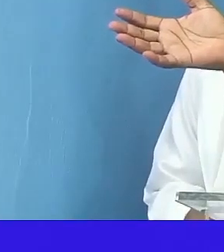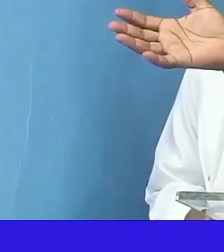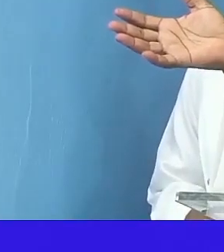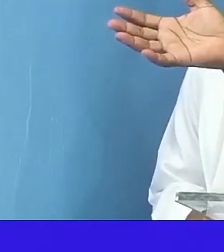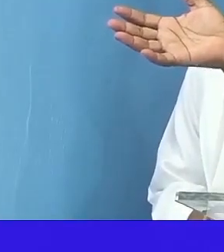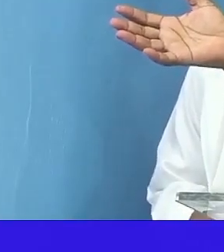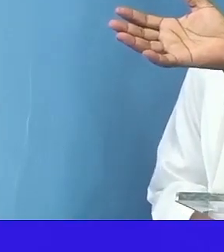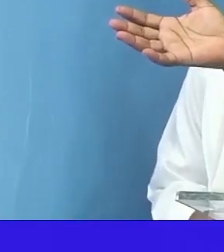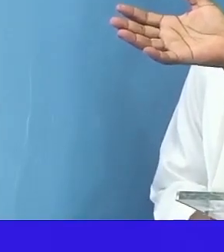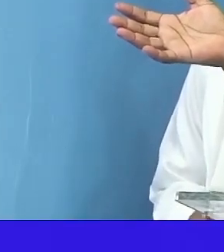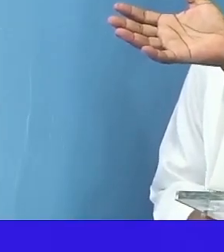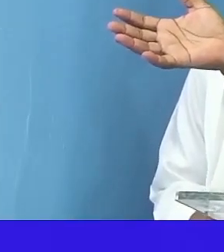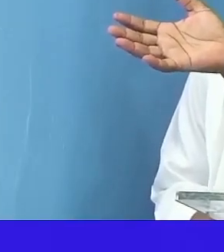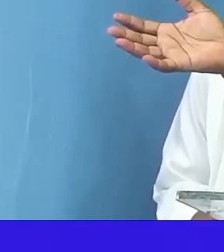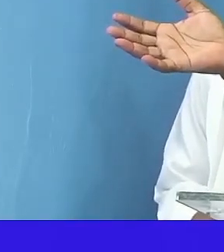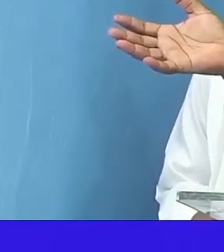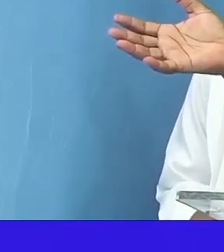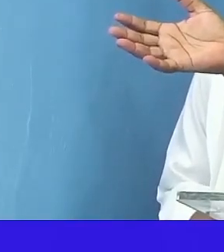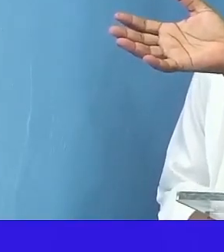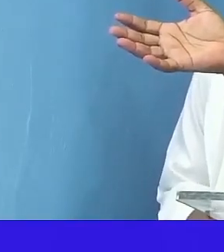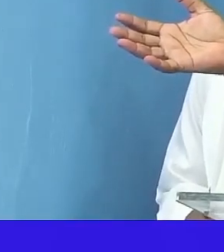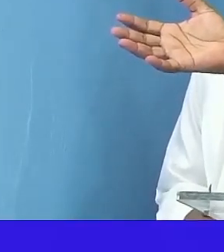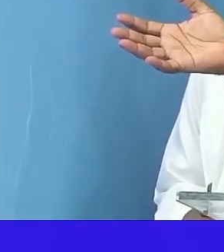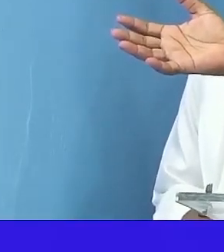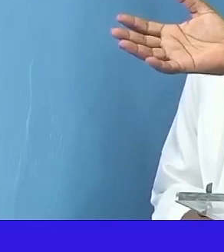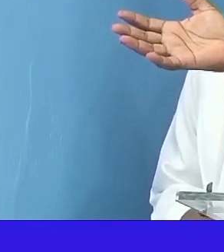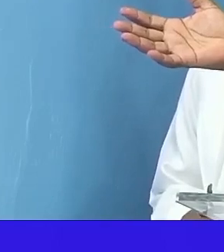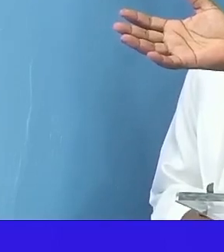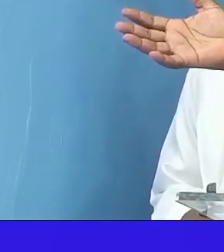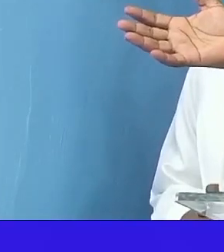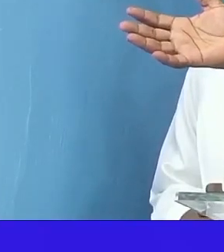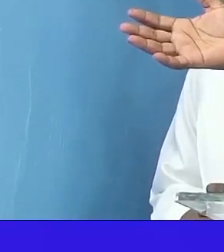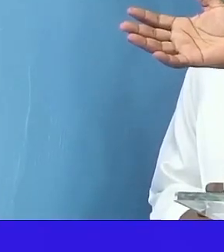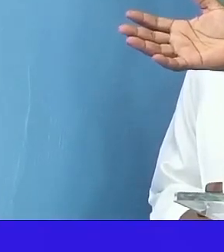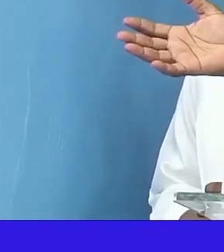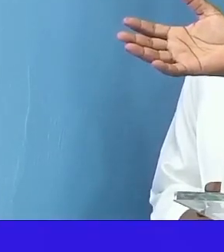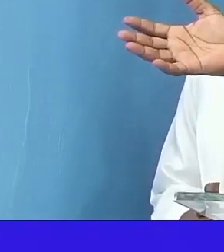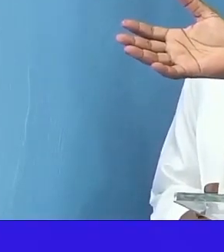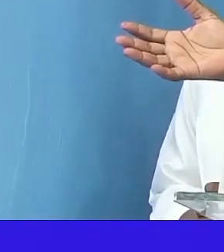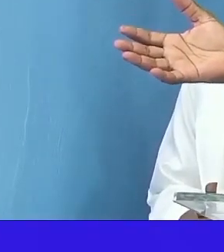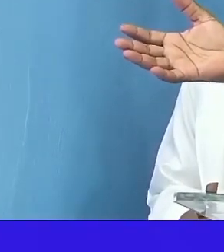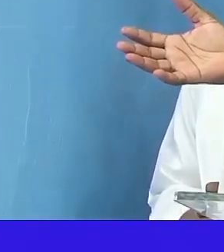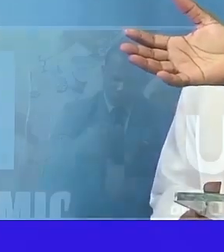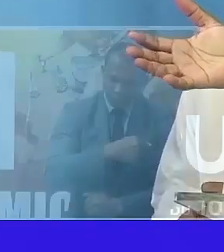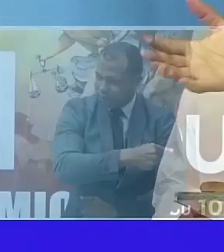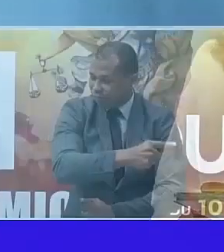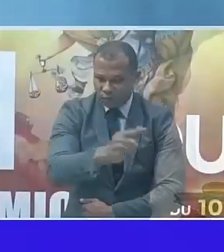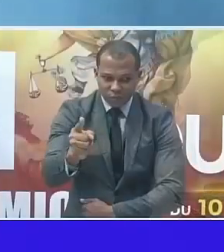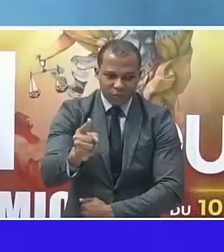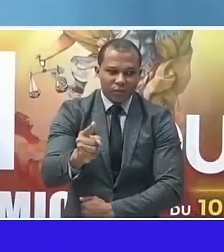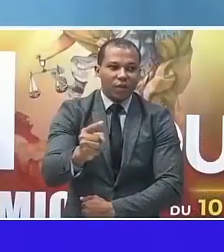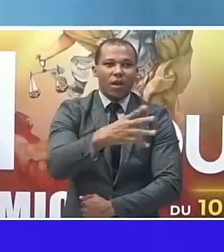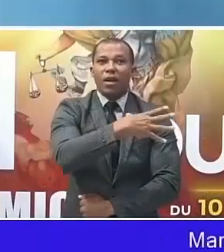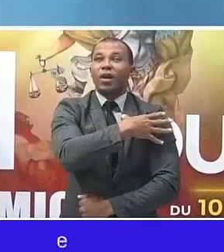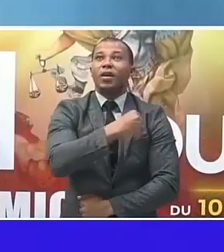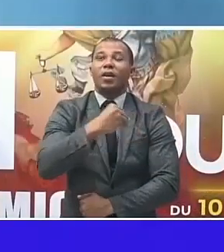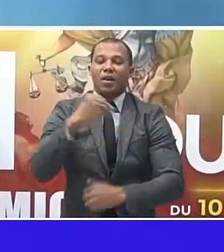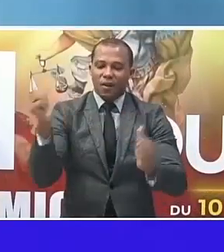de Dieu le Père et la communion de l'Esprit Saint soient toujours avec vous.